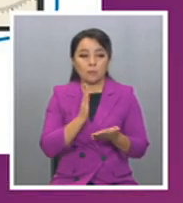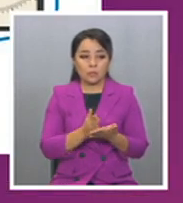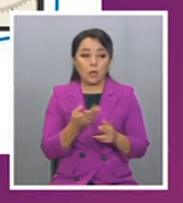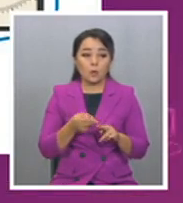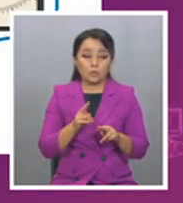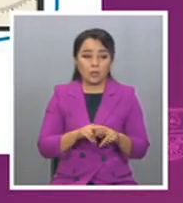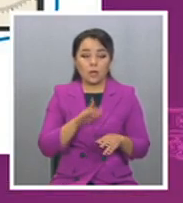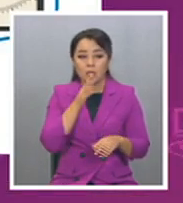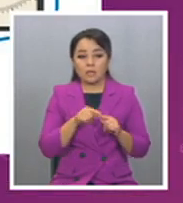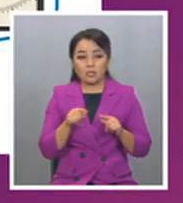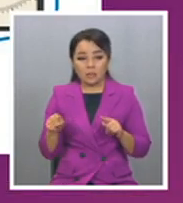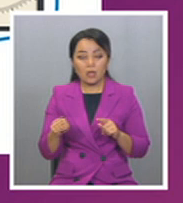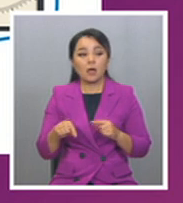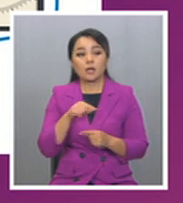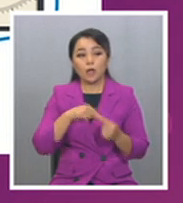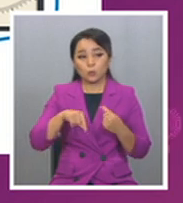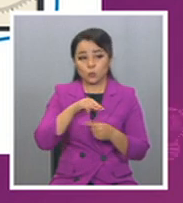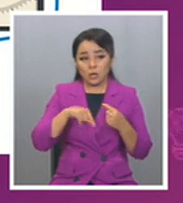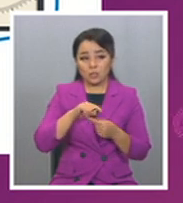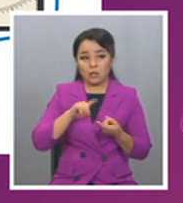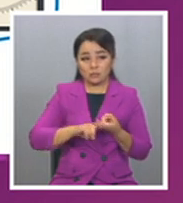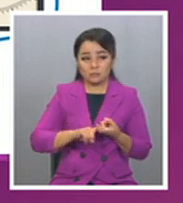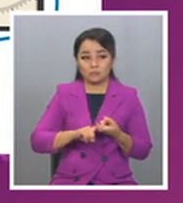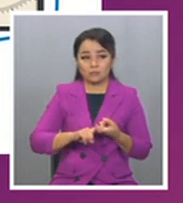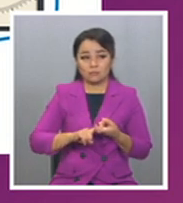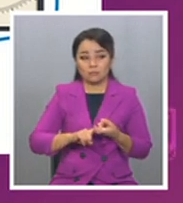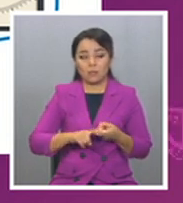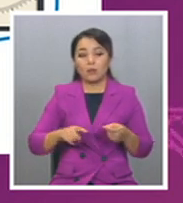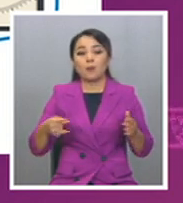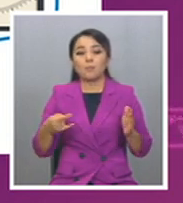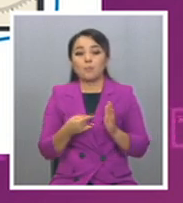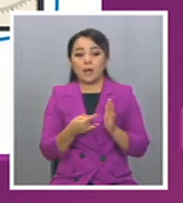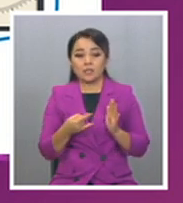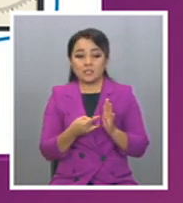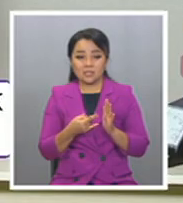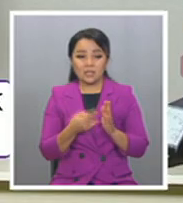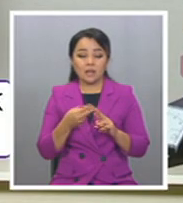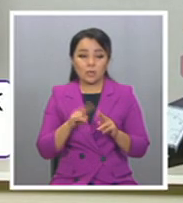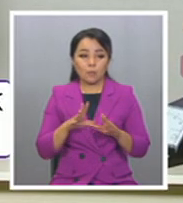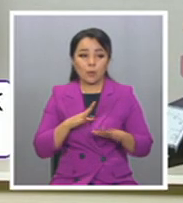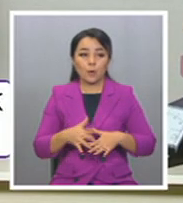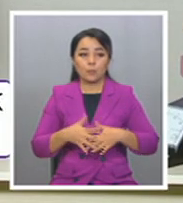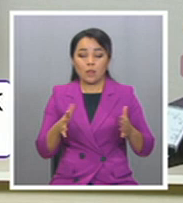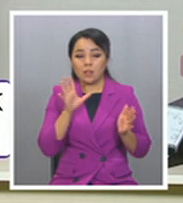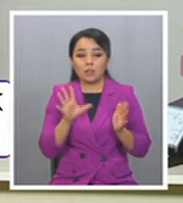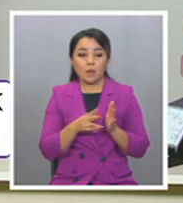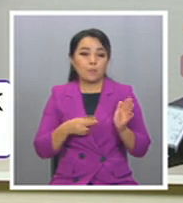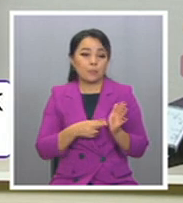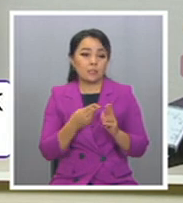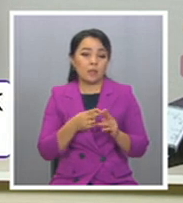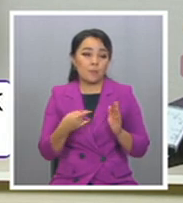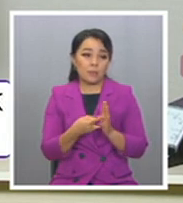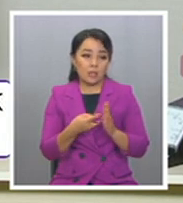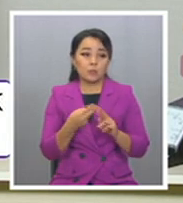кезде катушкадағы, яғни магнит өрісінің энергиясы максимум мәнге ие болады. Ал